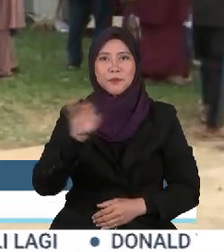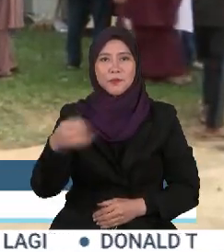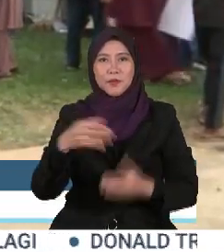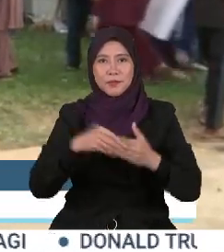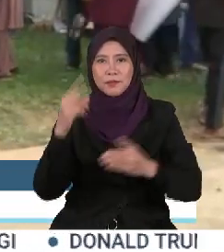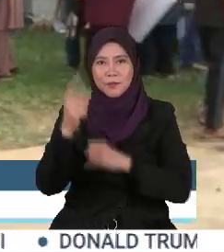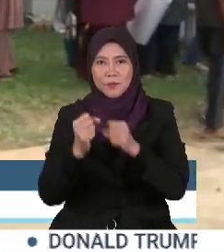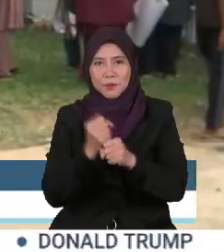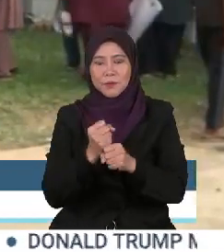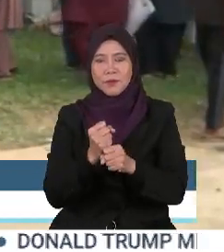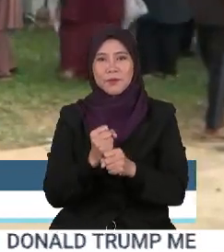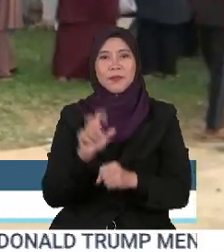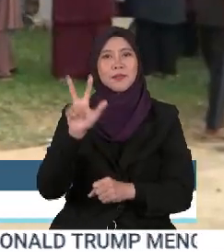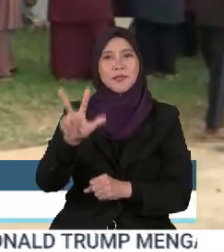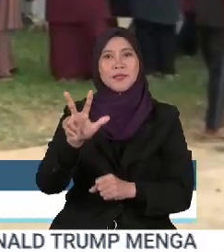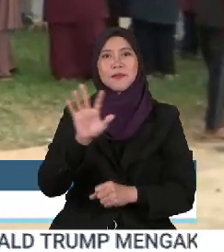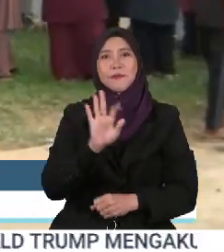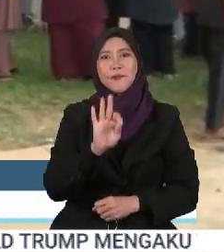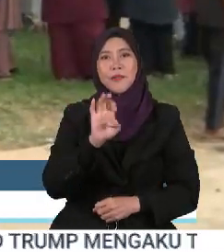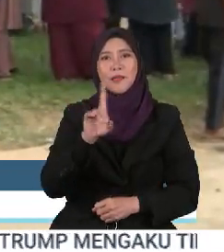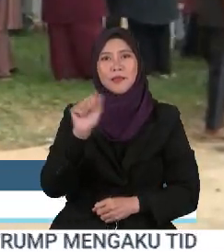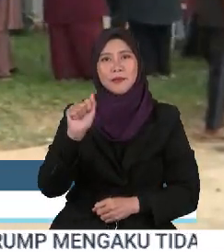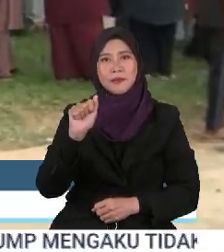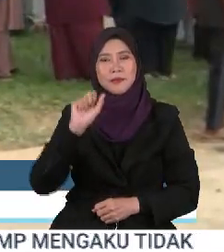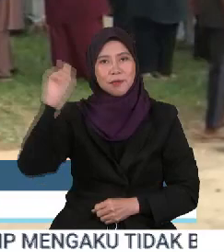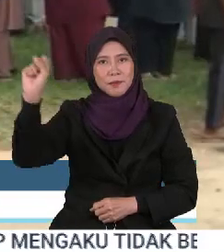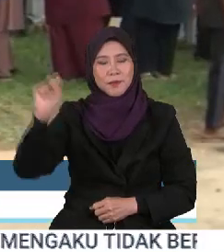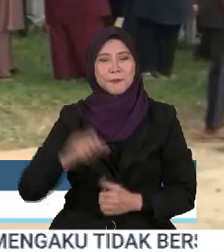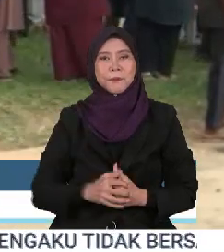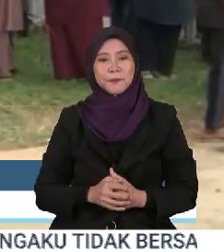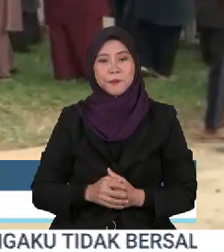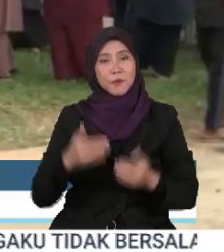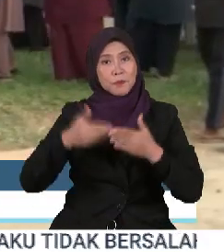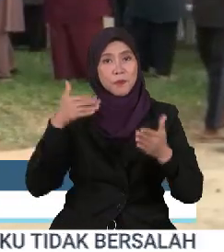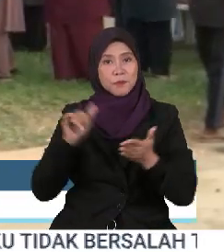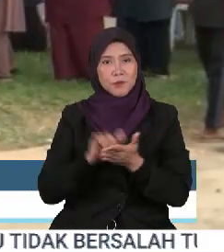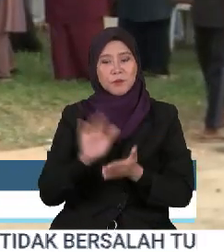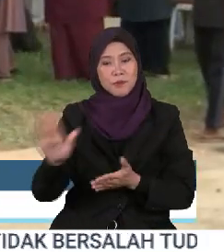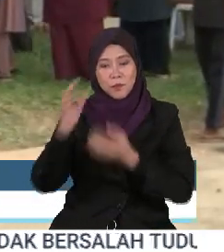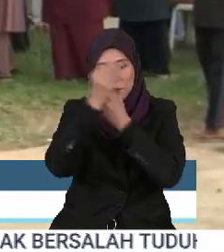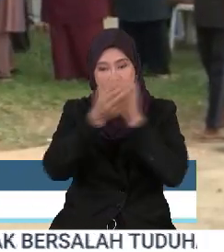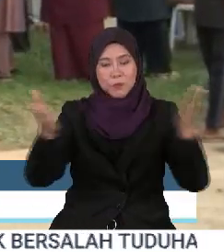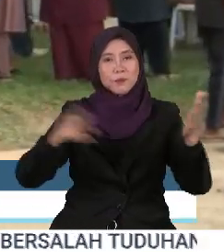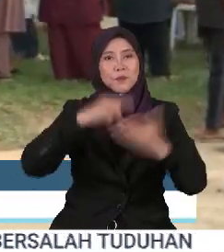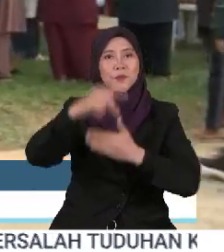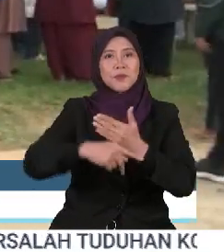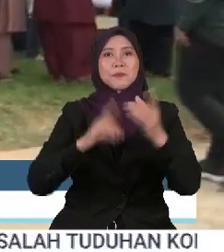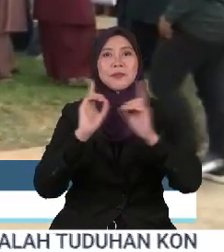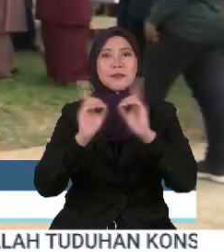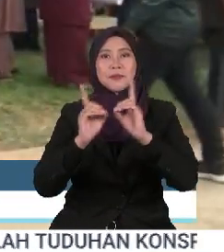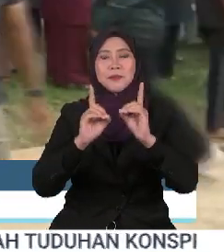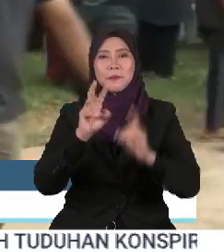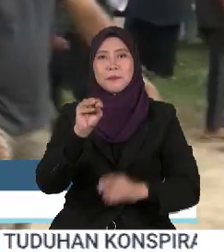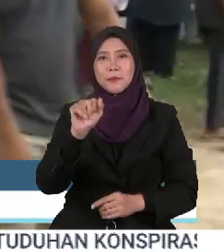Ringgit tahun bagi 3 buah pelda di Sabah Selain itu sebelum ini dan juga telah mengumumkan program digital